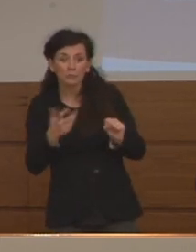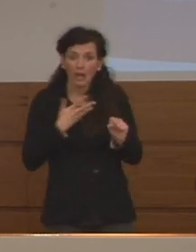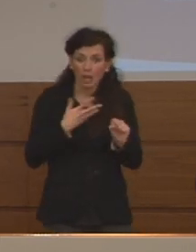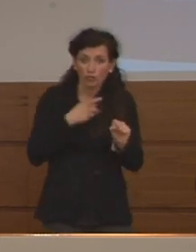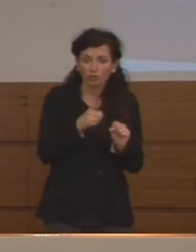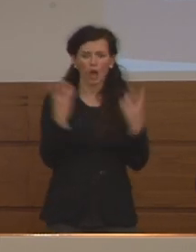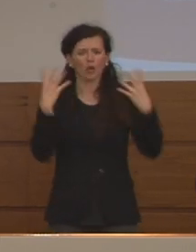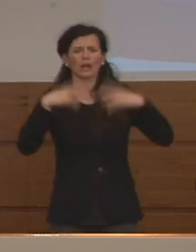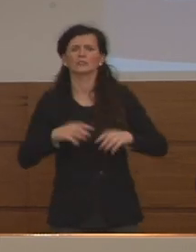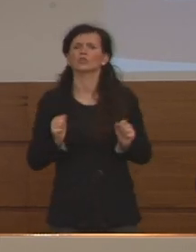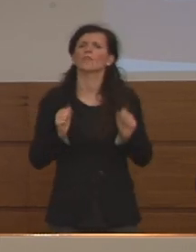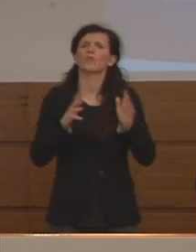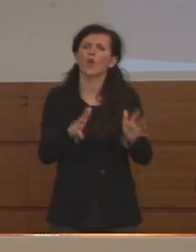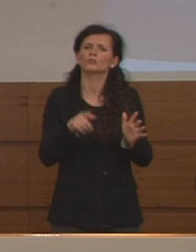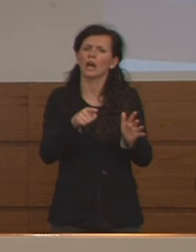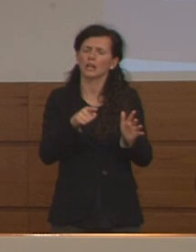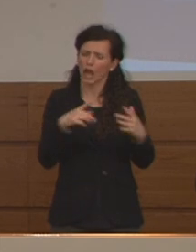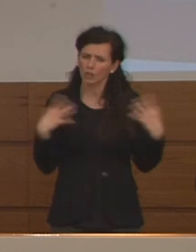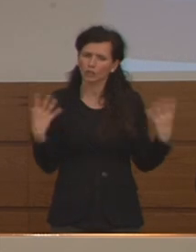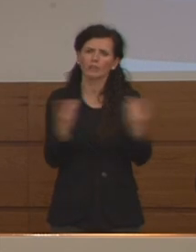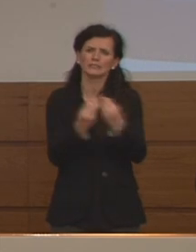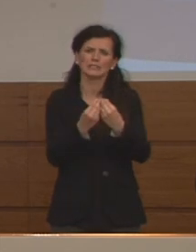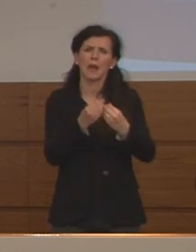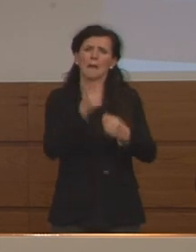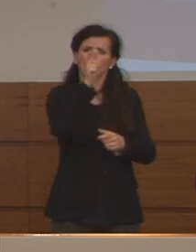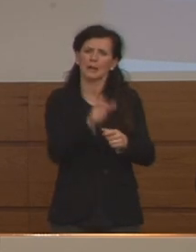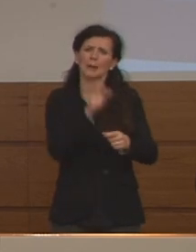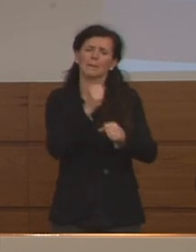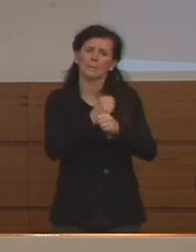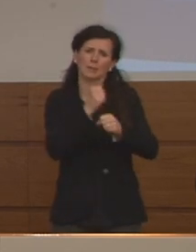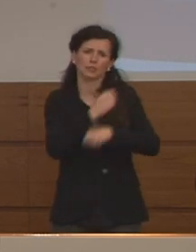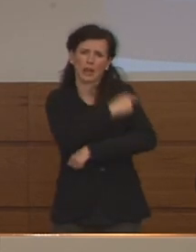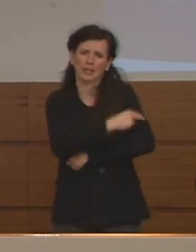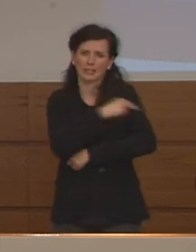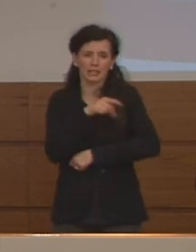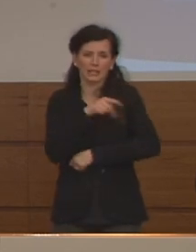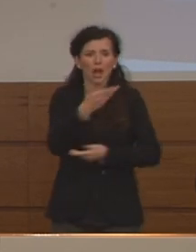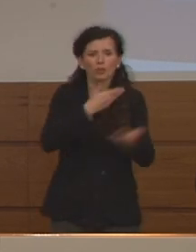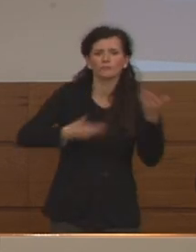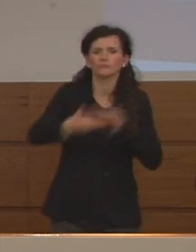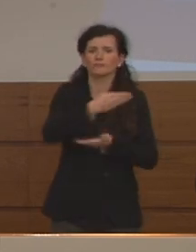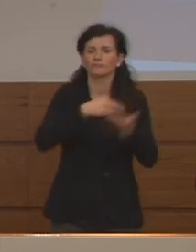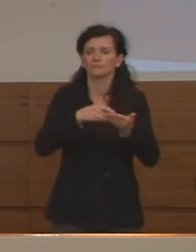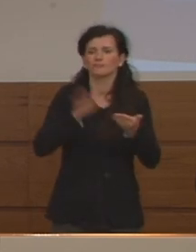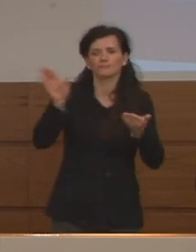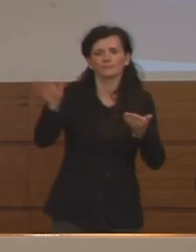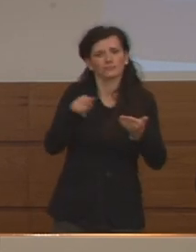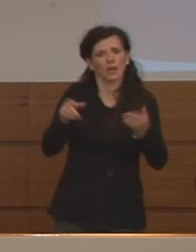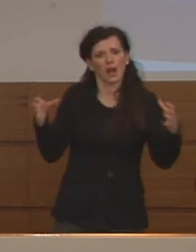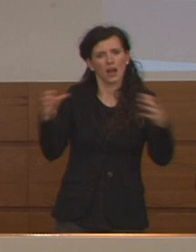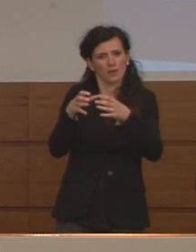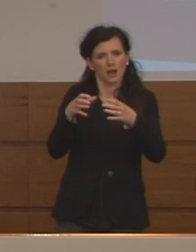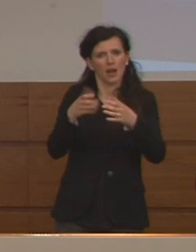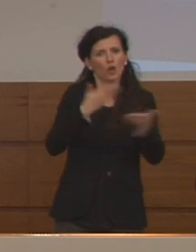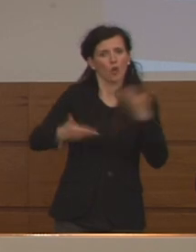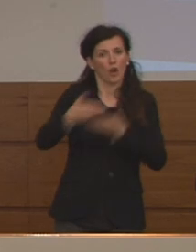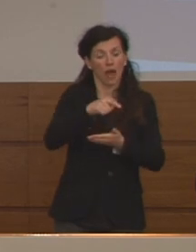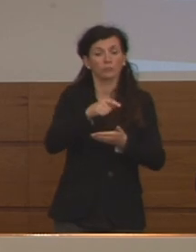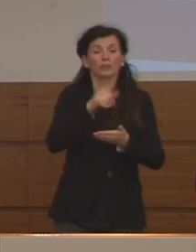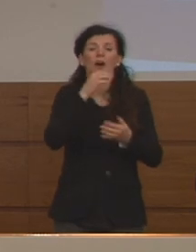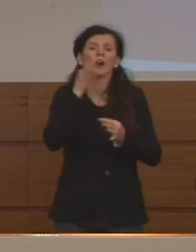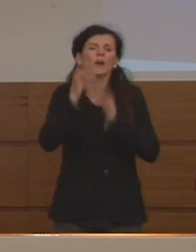di volontariato con il personale sanitario mette a disposizione questo personale per le rsa si tratta di un